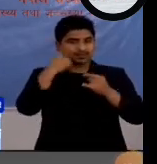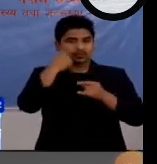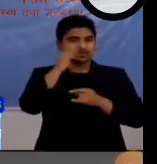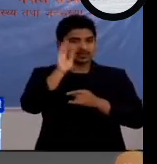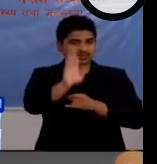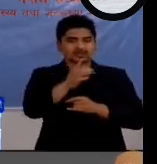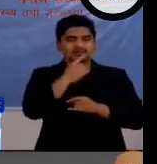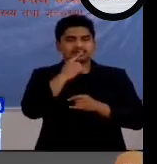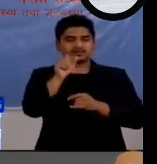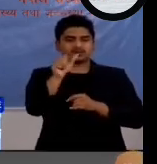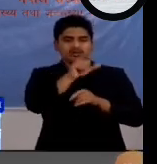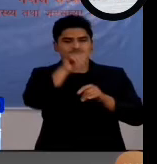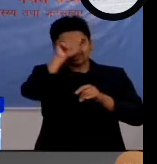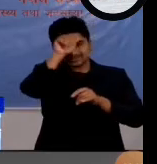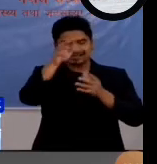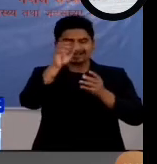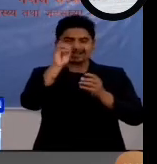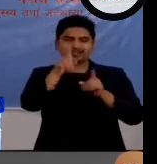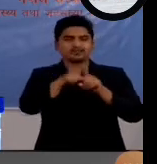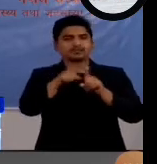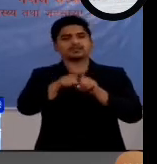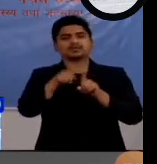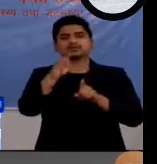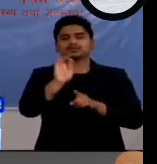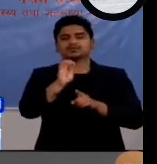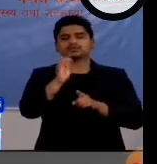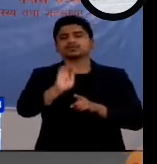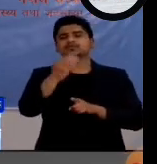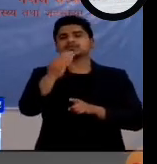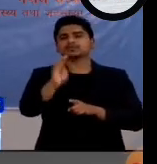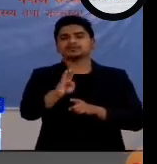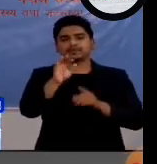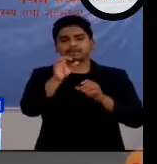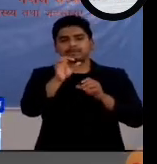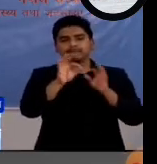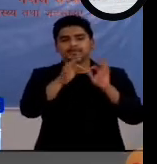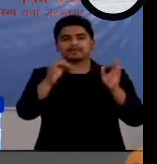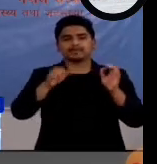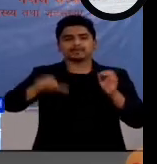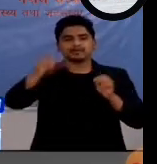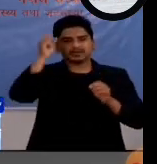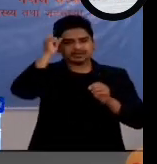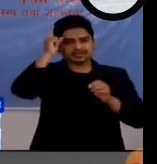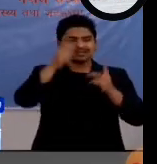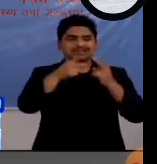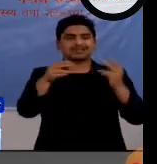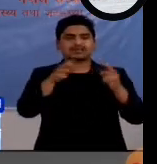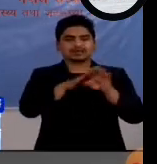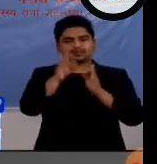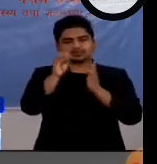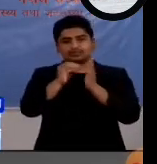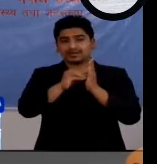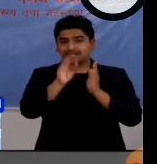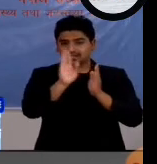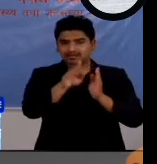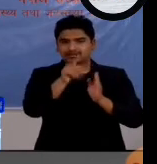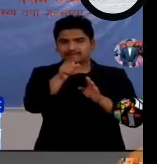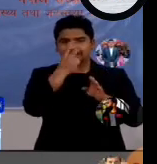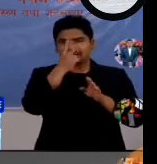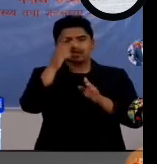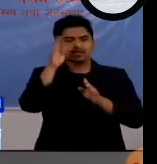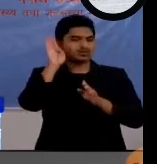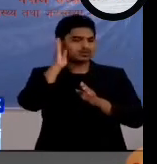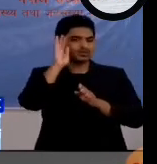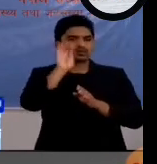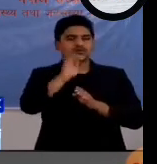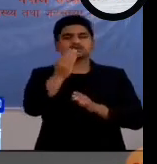भएको छ भने उहाँहरूको जानकारी दिन सक्नुहुन्छ। विभिन्न जनचेतनामूलक सामग्रीहरू त्यहाँ राखिएको छ, यहाँहरूले हेर्न